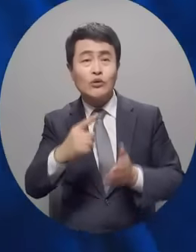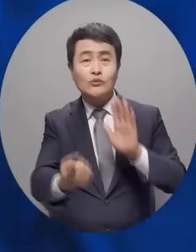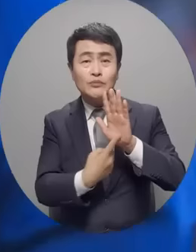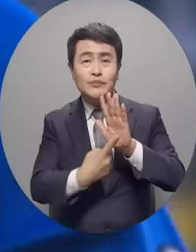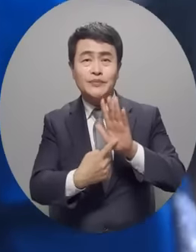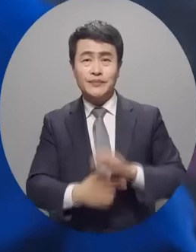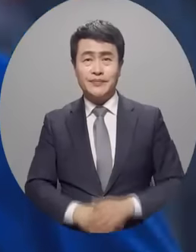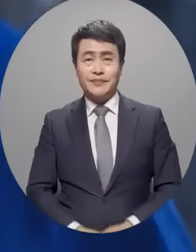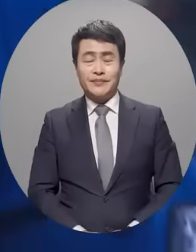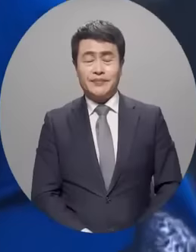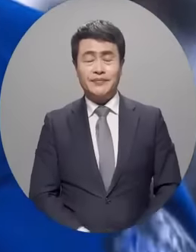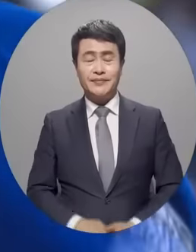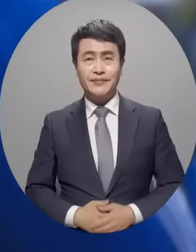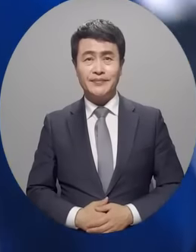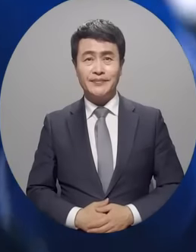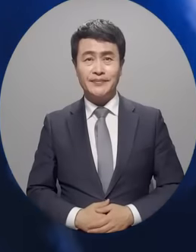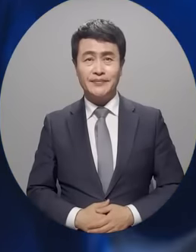뉴스 김수근입니다.